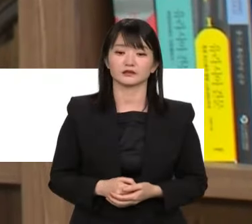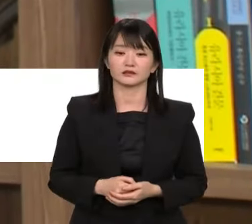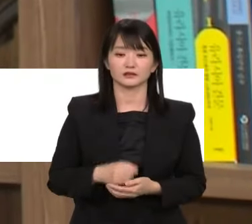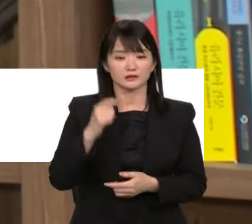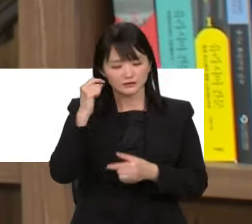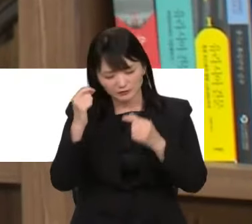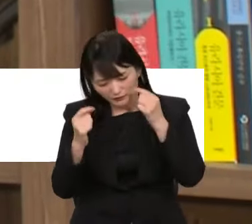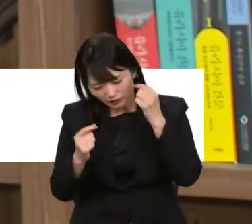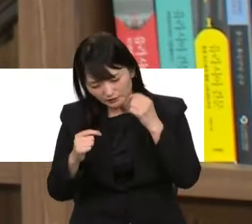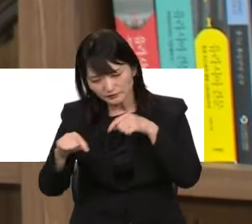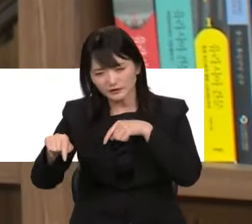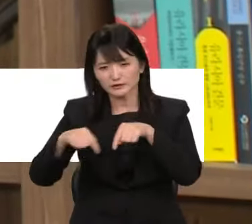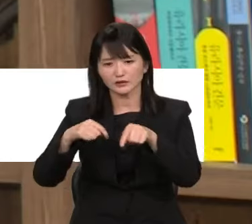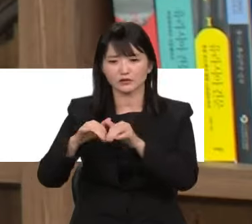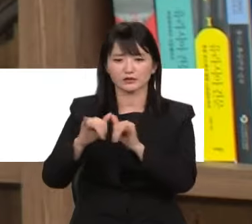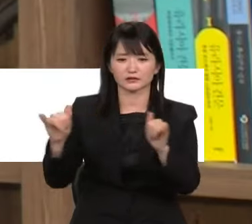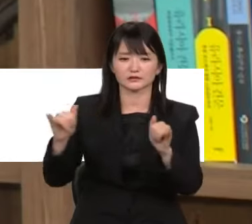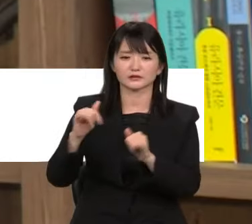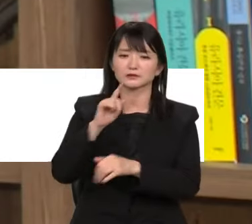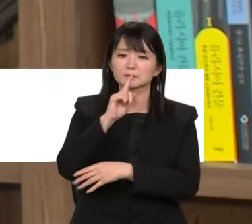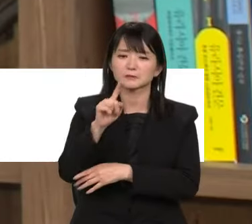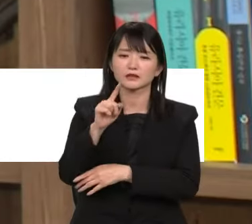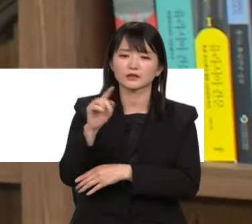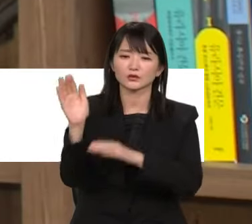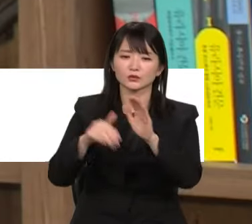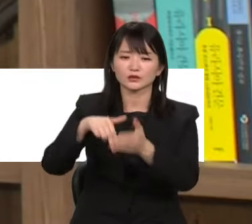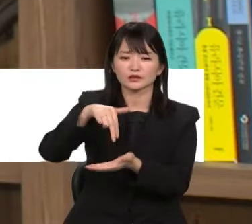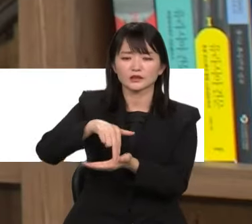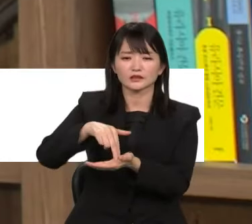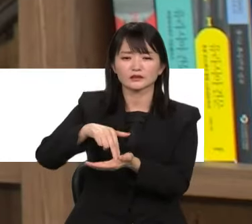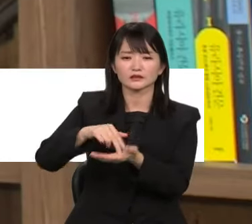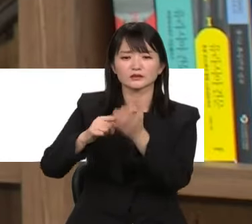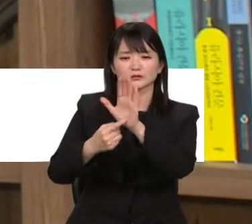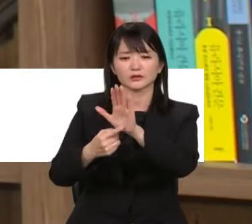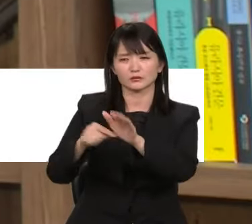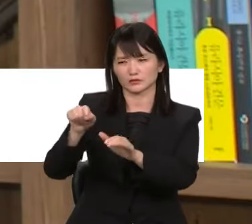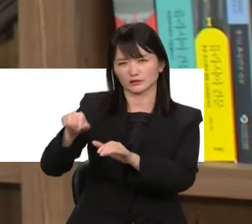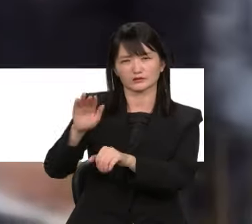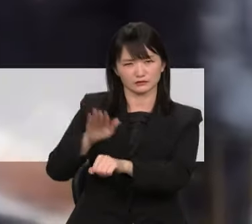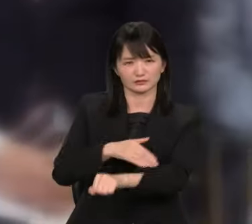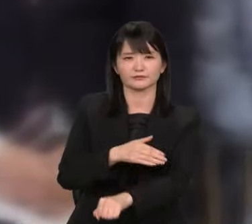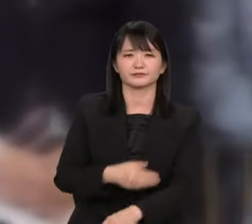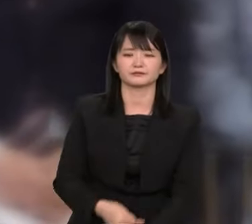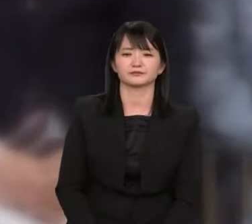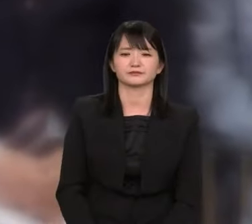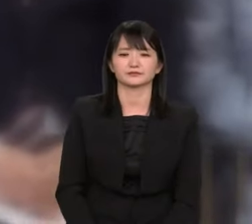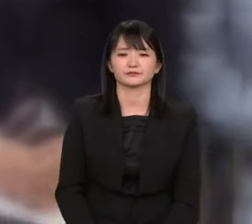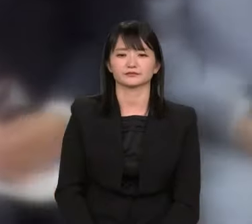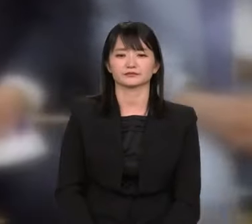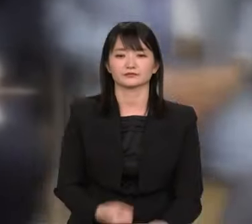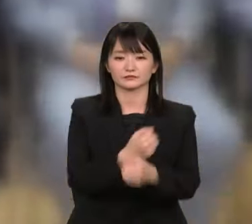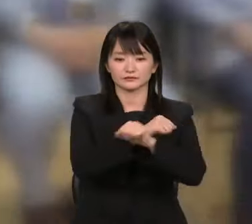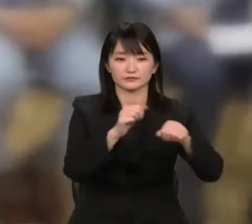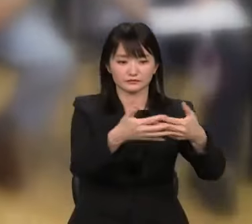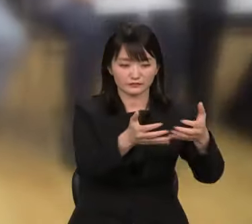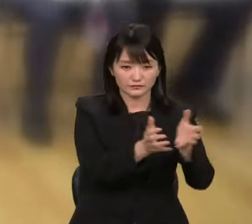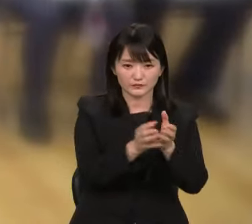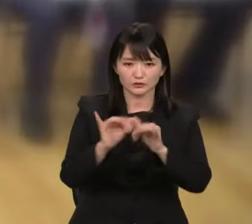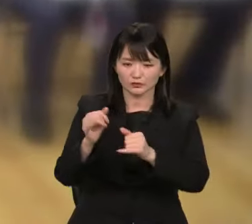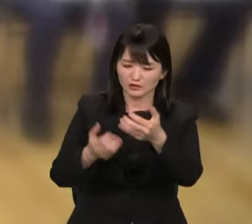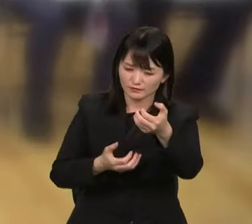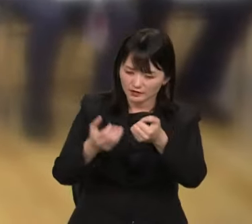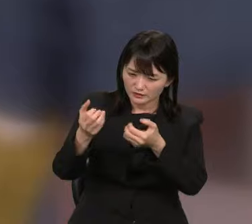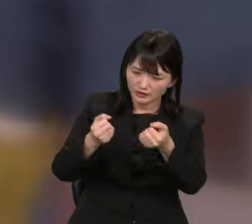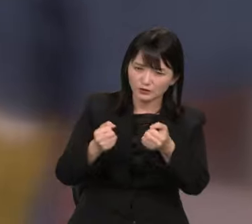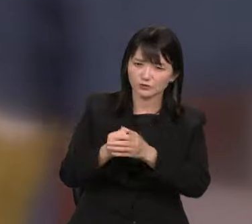정치적 주장들을 공개석상에서 그렇게 가감없이 표출하는 것은 대단히 부적절한 얘기죠. 광복회는 국민 분열을 조장하고